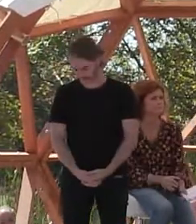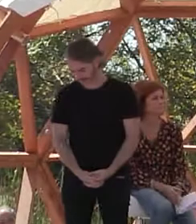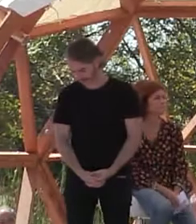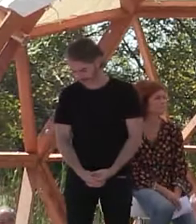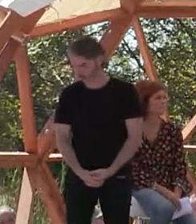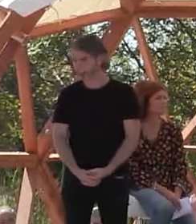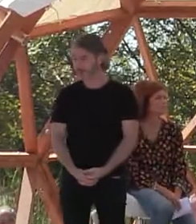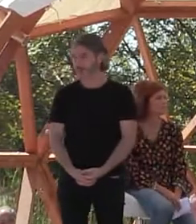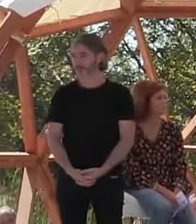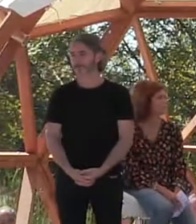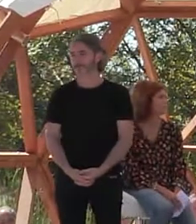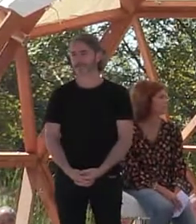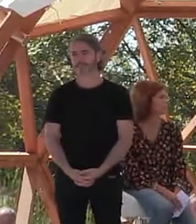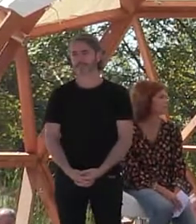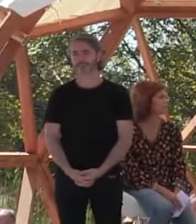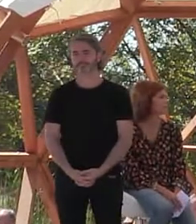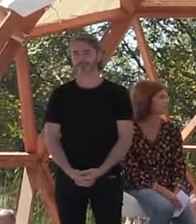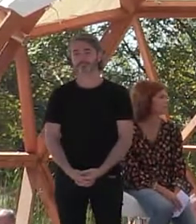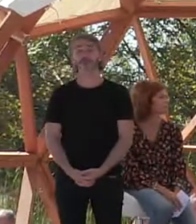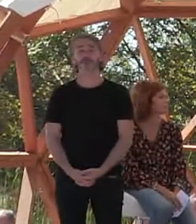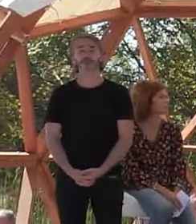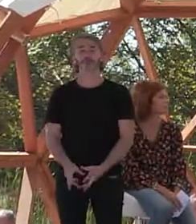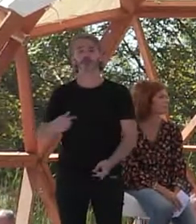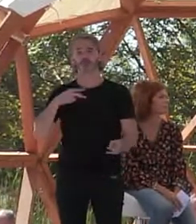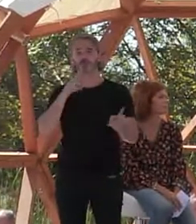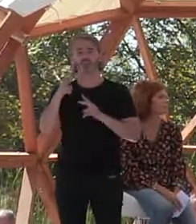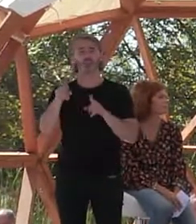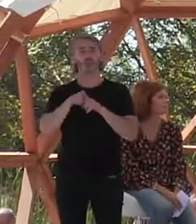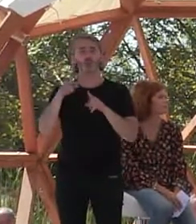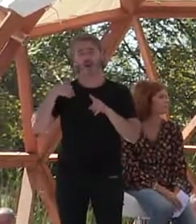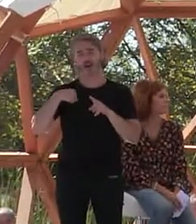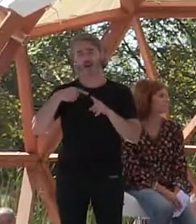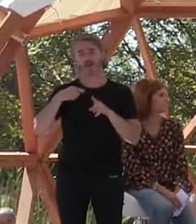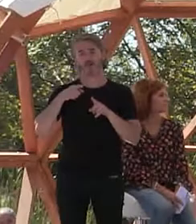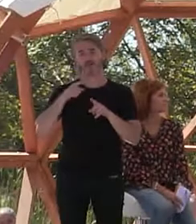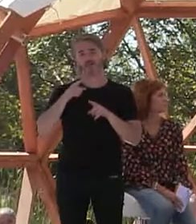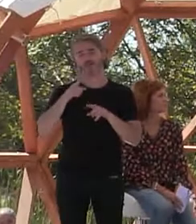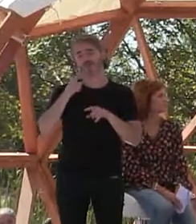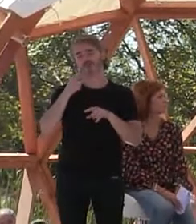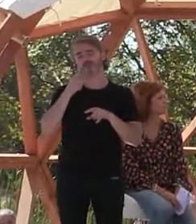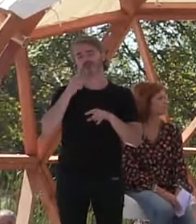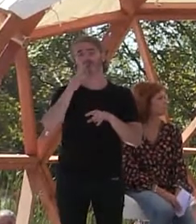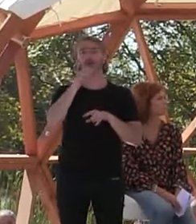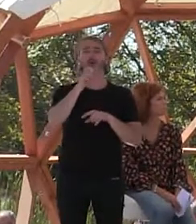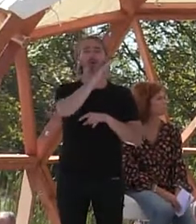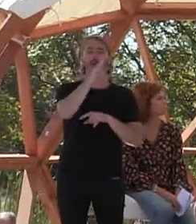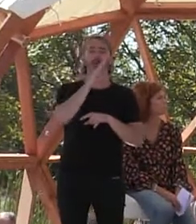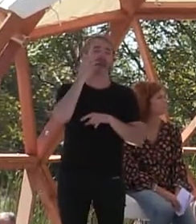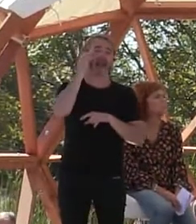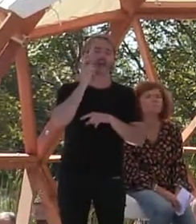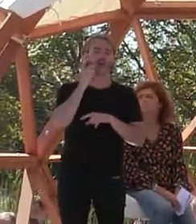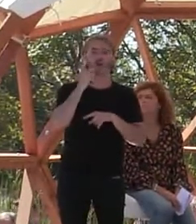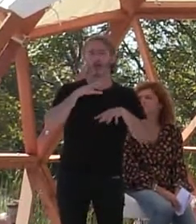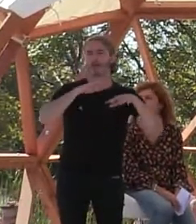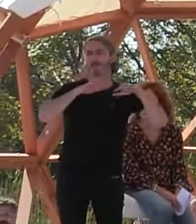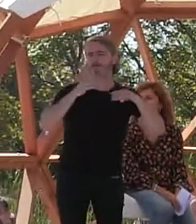Com dèiem, davant d'aquesta situació de immobilisme del govern de Rajoy, de covardia, perquè el que té Rajoy és